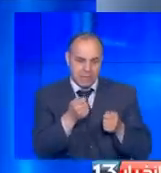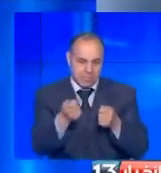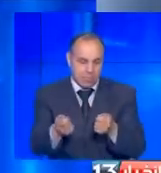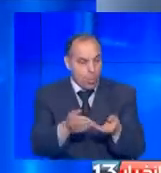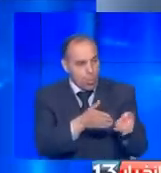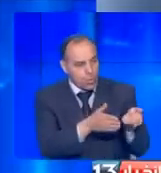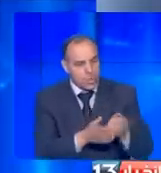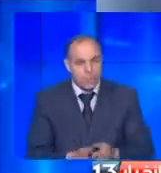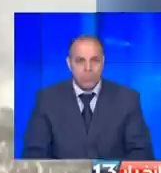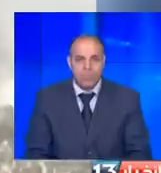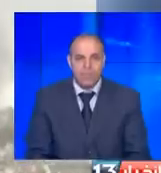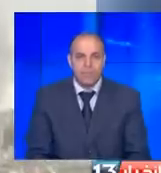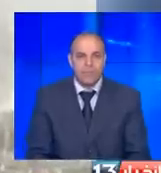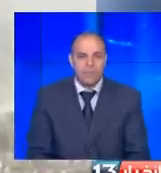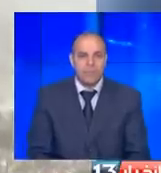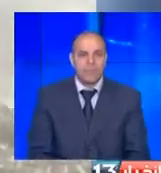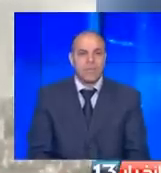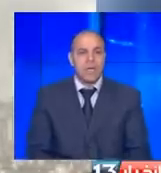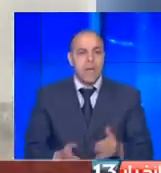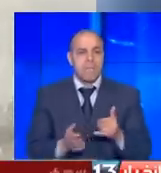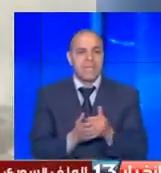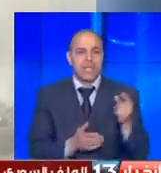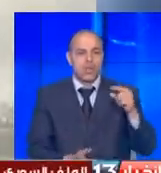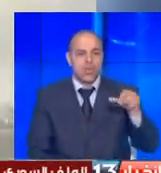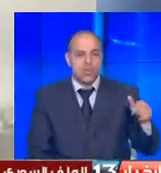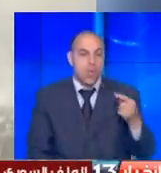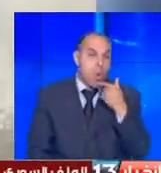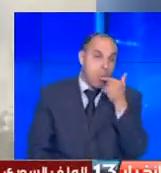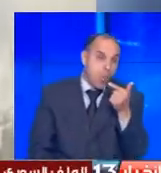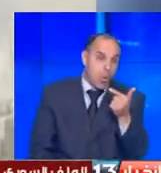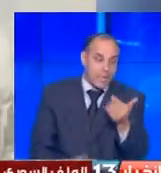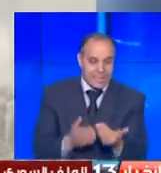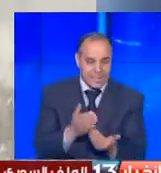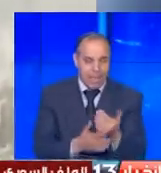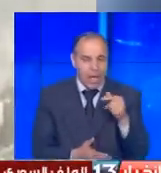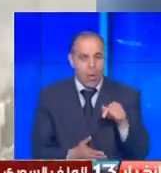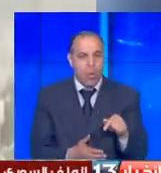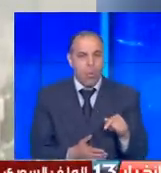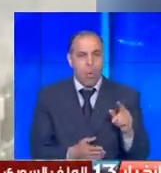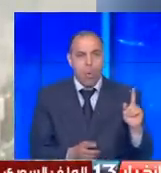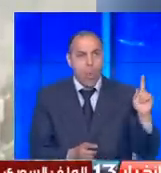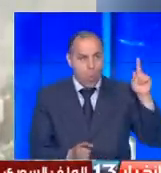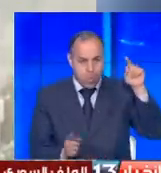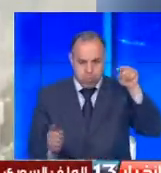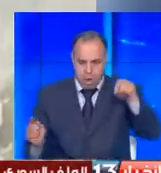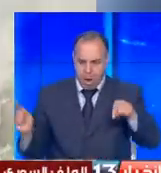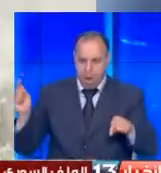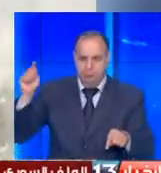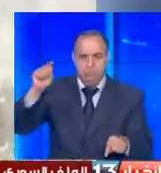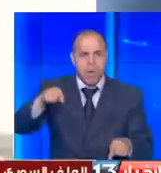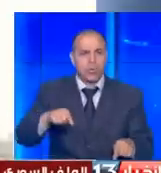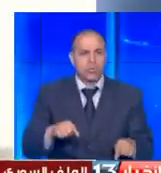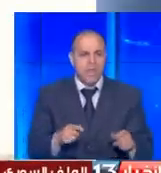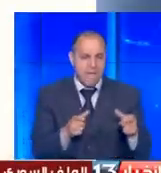أسلحته. من عمق مدينة دوما بالغوطة الشرقية انطلقت صبيحة هذا اليوم القذائف الصاروخية التي